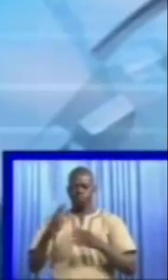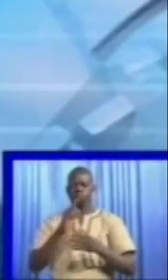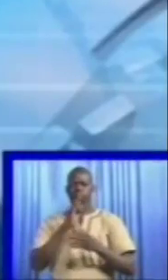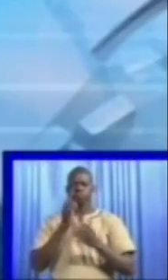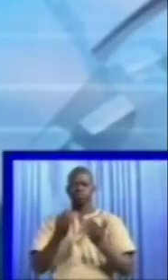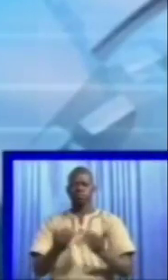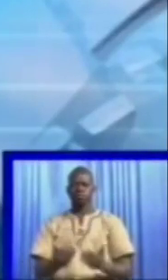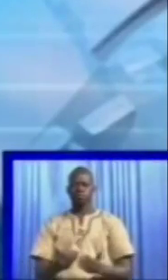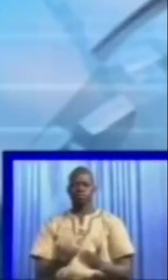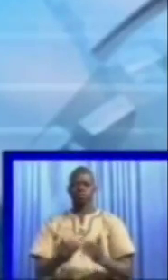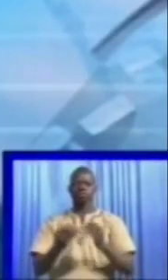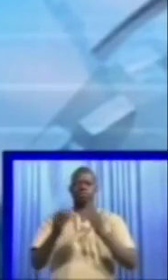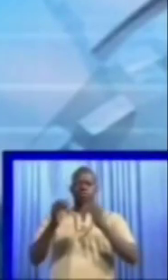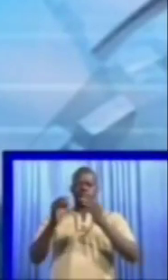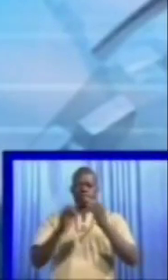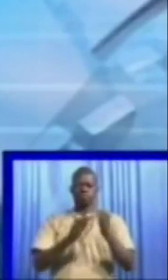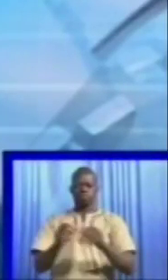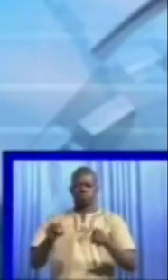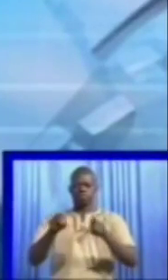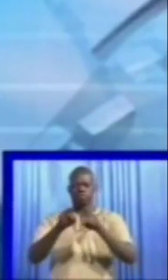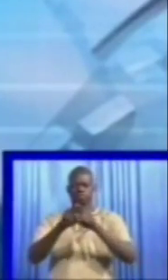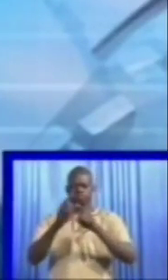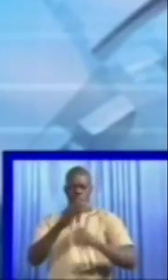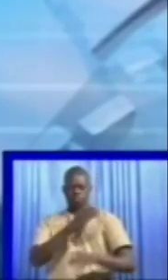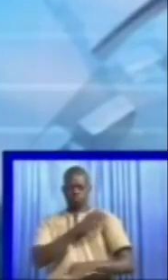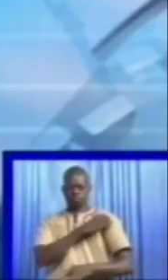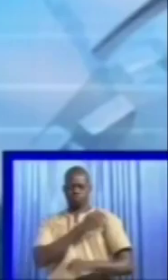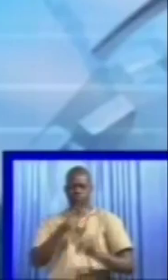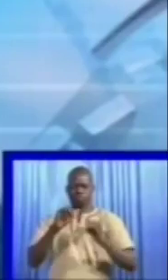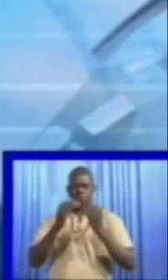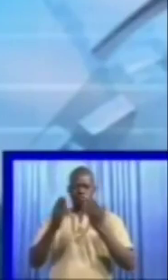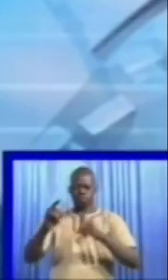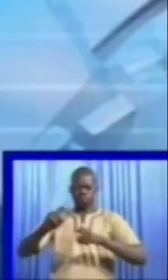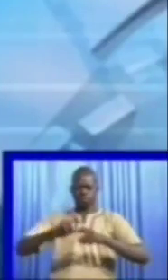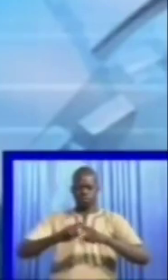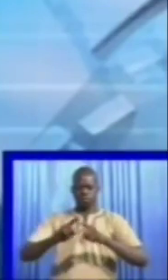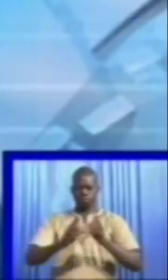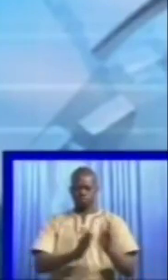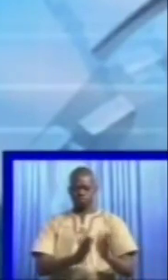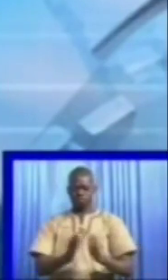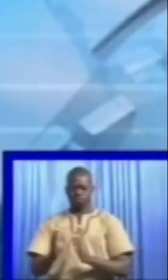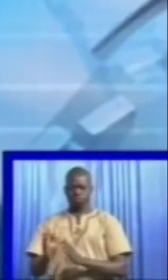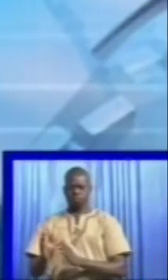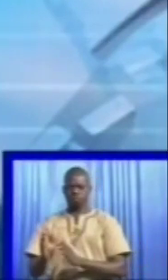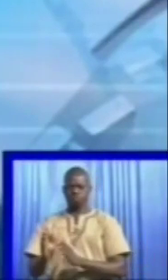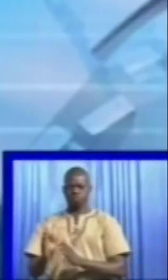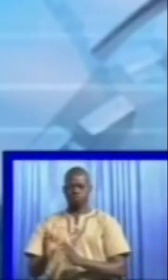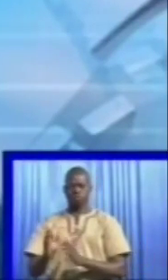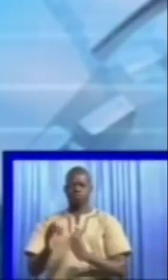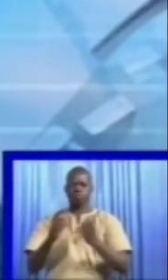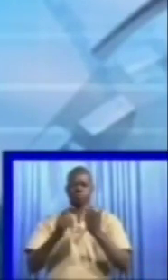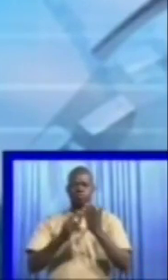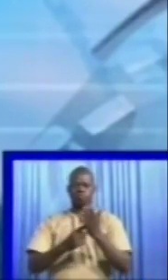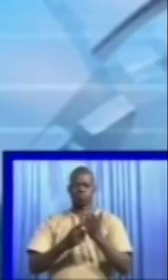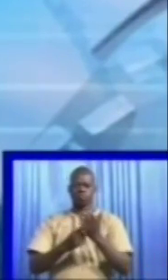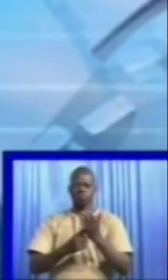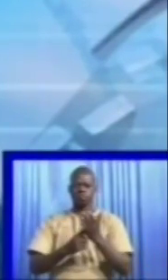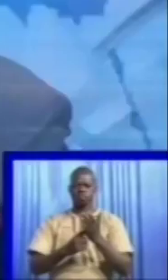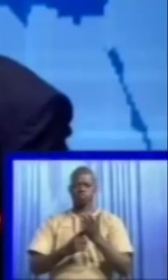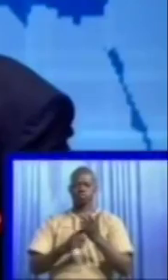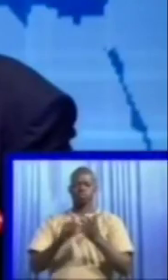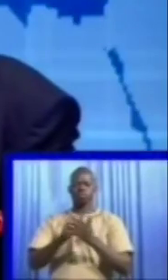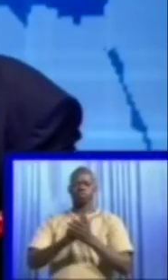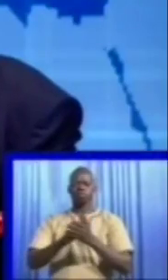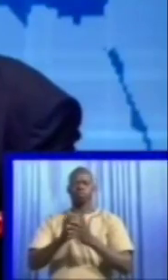décrit comme le baron de la presse sur Internet en préparant donc cet entretien. Oui, c'est un vieux